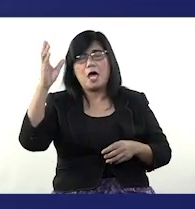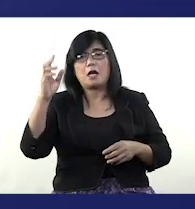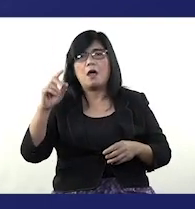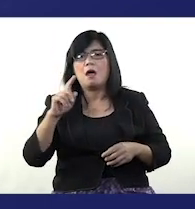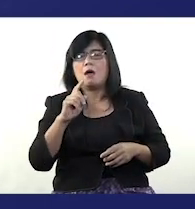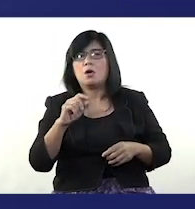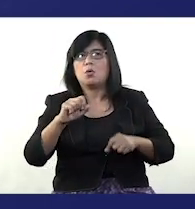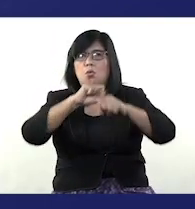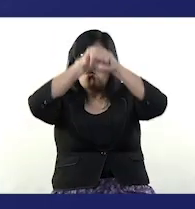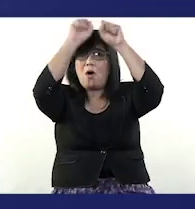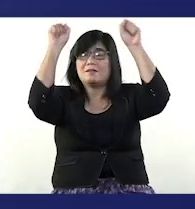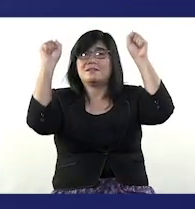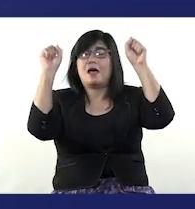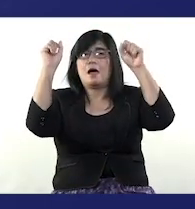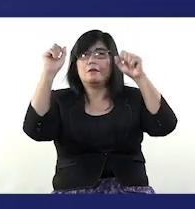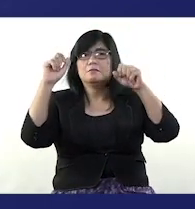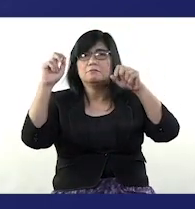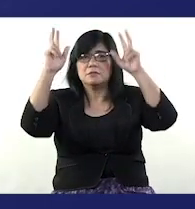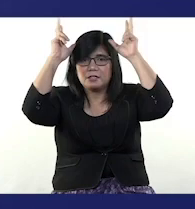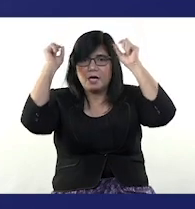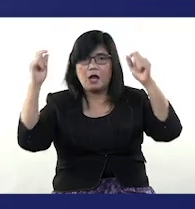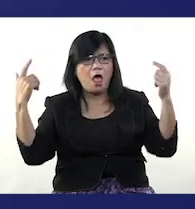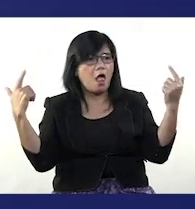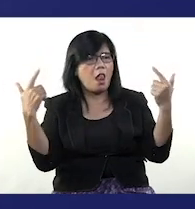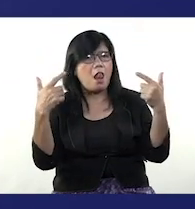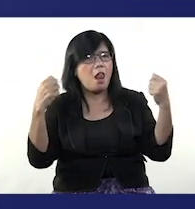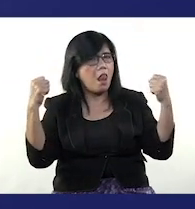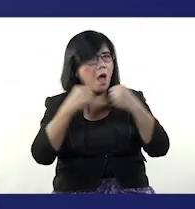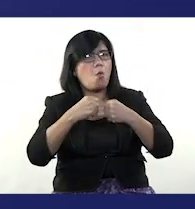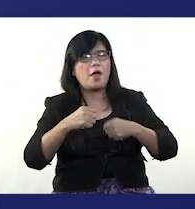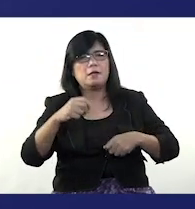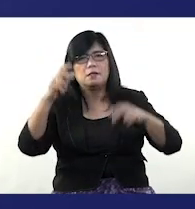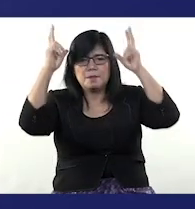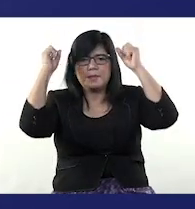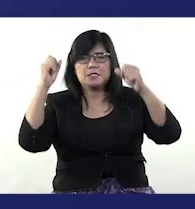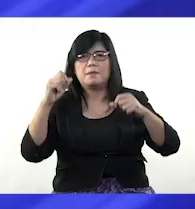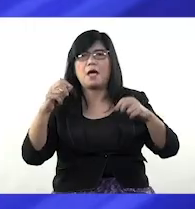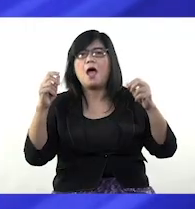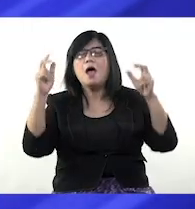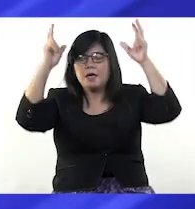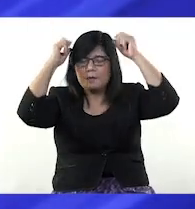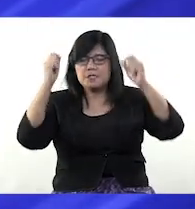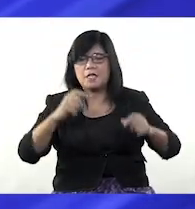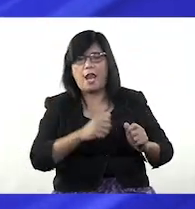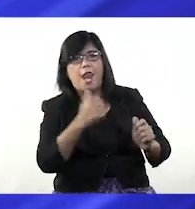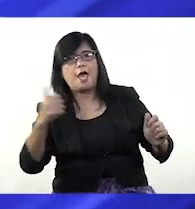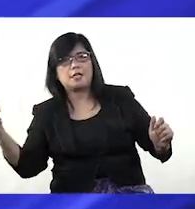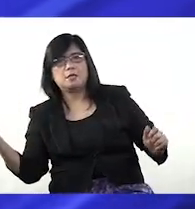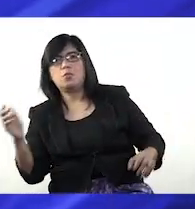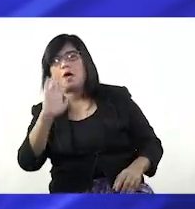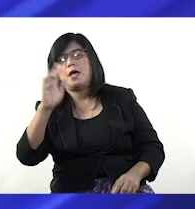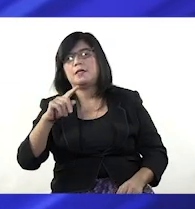untuk menghancurkan setan-setan kenal kita bilang melawan iblis maka iblis akan lagi bukan hanya untuk diri kita dan keluarga